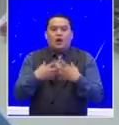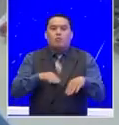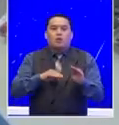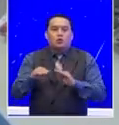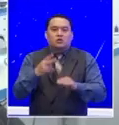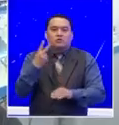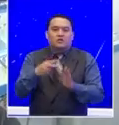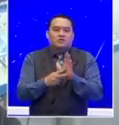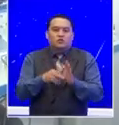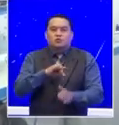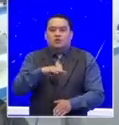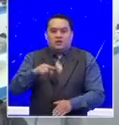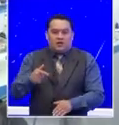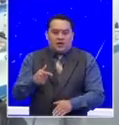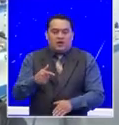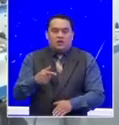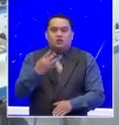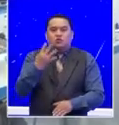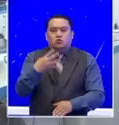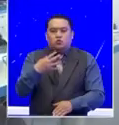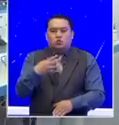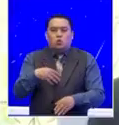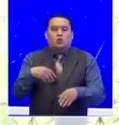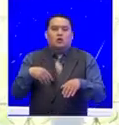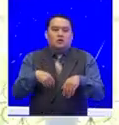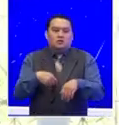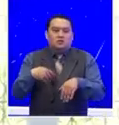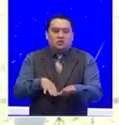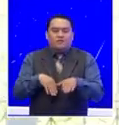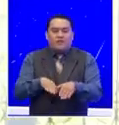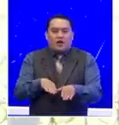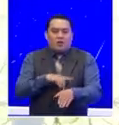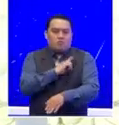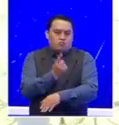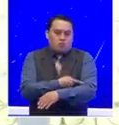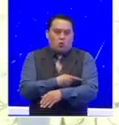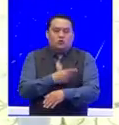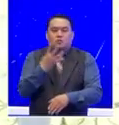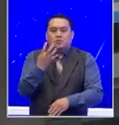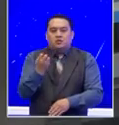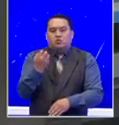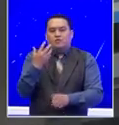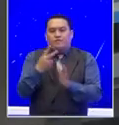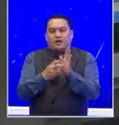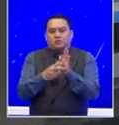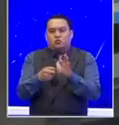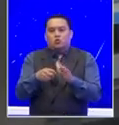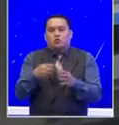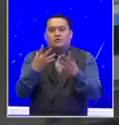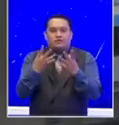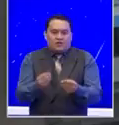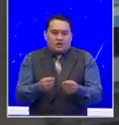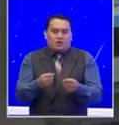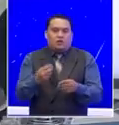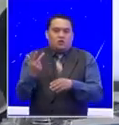на 28 миллионов тенге. Всего в цехе 40 высокоскоростных станков. Производительная мощность каждого около 500-800 масок в день. К слову, сами маски